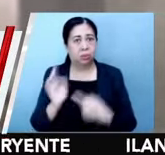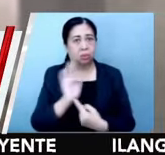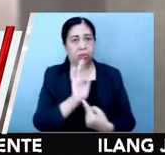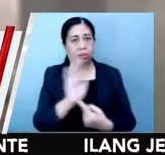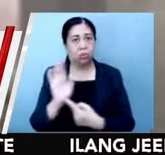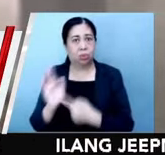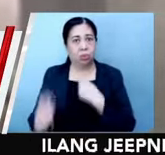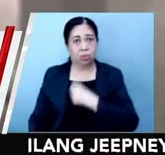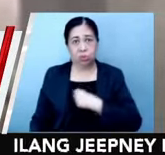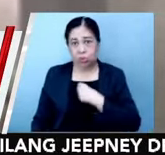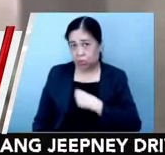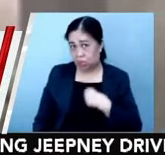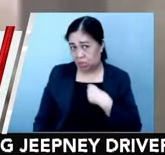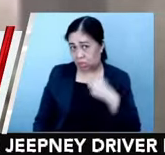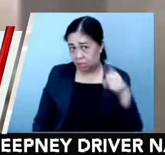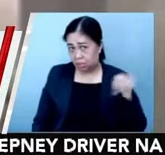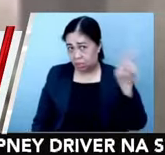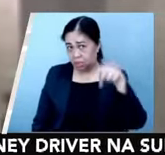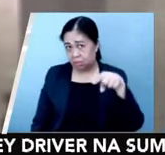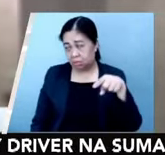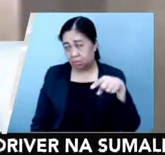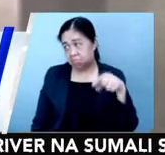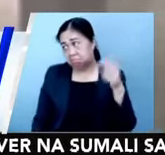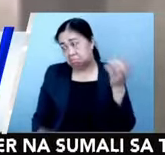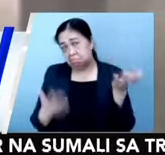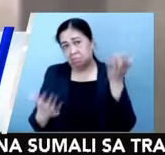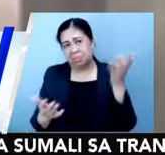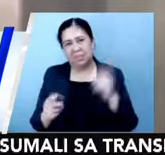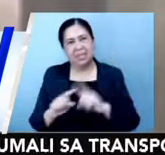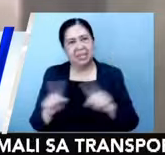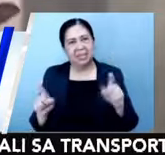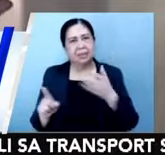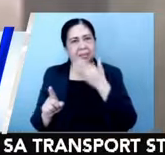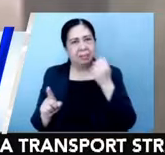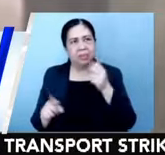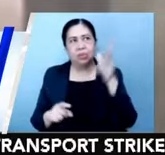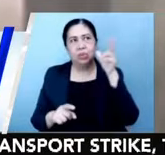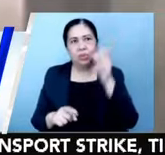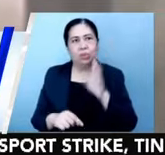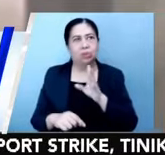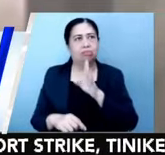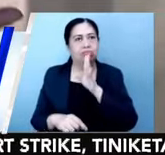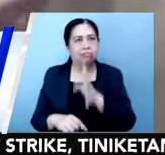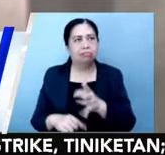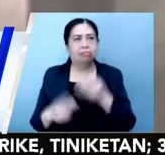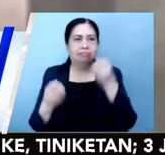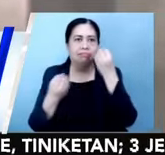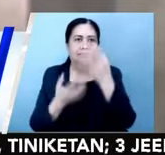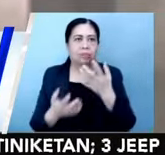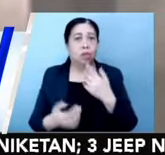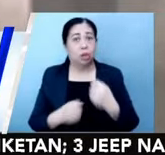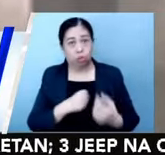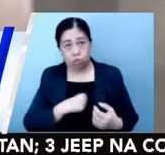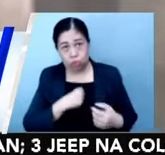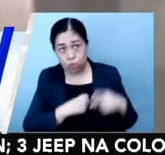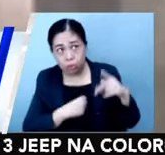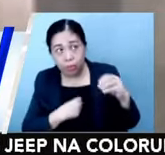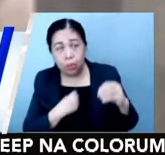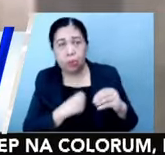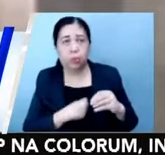sila? Maari. Pero iba rin yung pagmarinig mo na sorry po sa nagawa